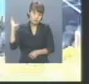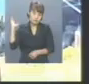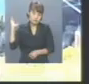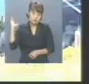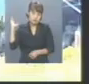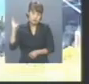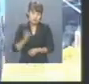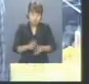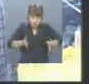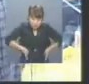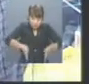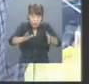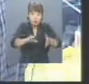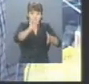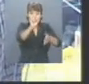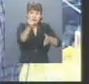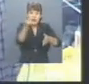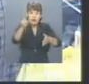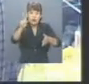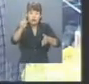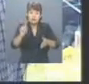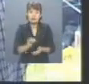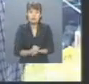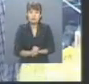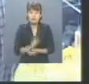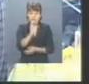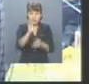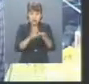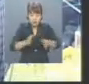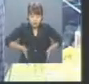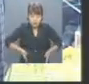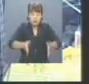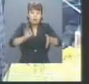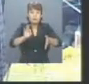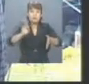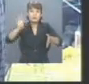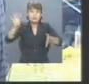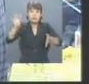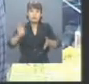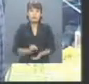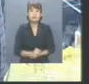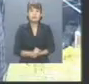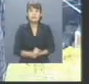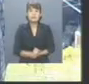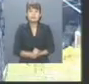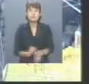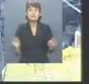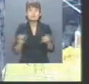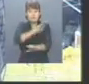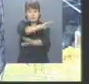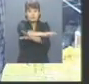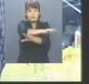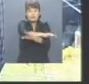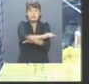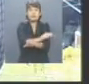ษมนะครับสาครเกษมก็คือเป็นถนนพุทธมณฑลสาย4นะครับเมื่อตัดผ่านกับถนนเพชรเกษมบริเวณ